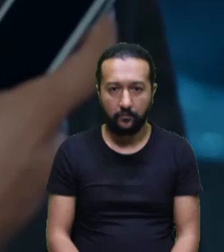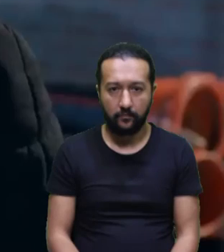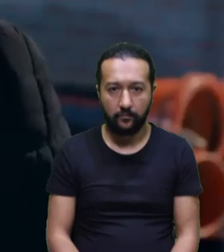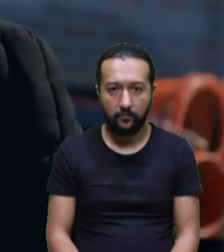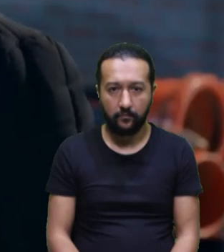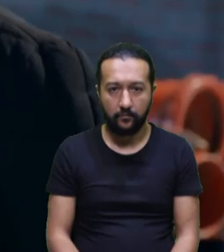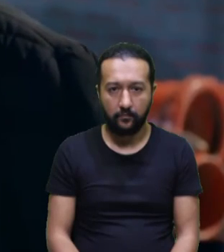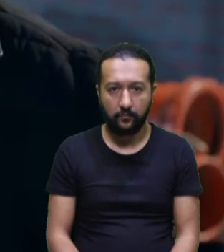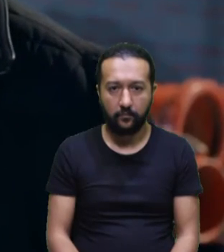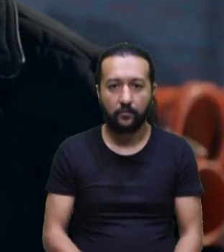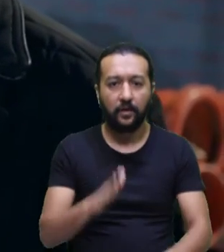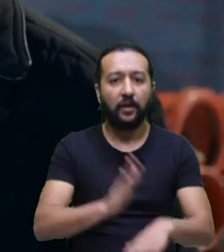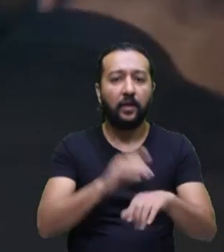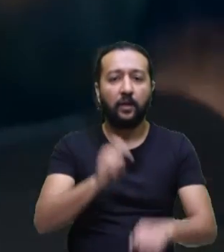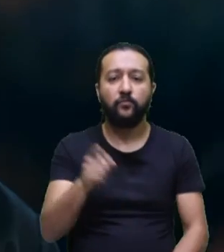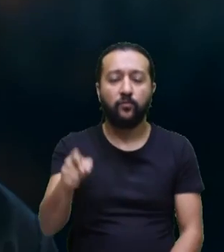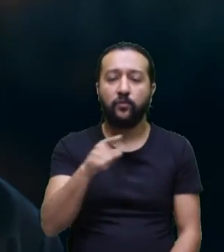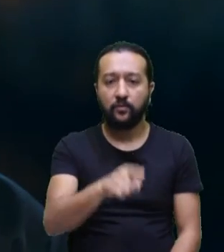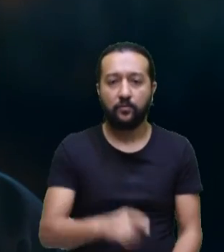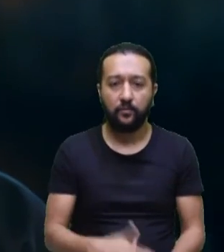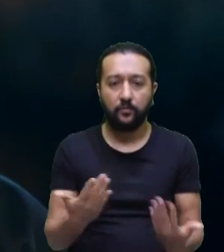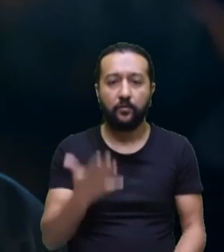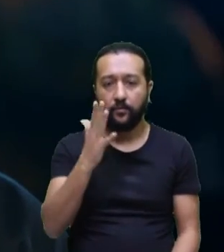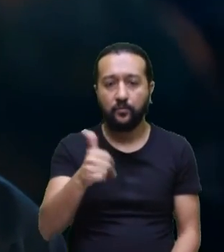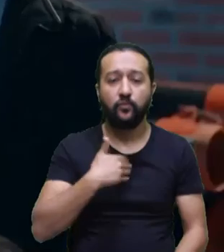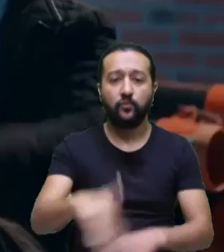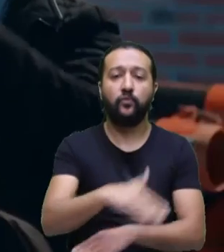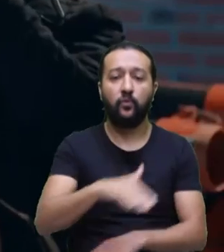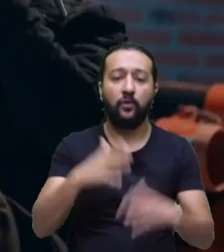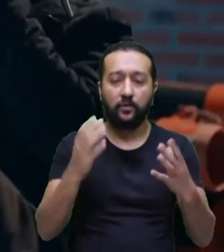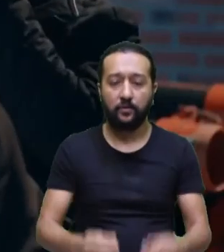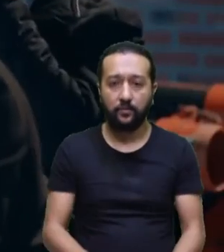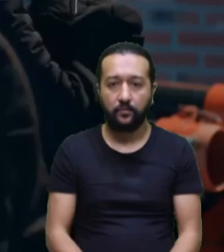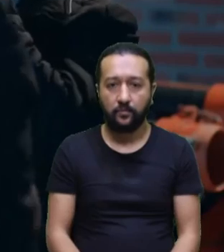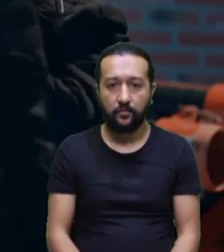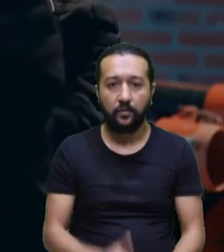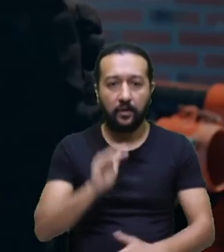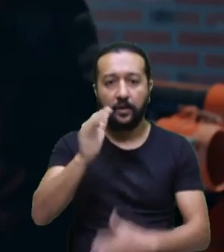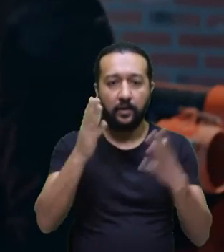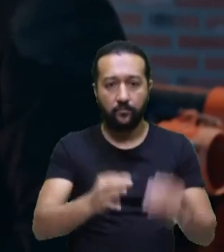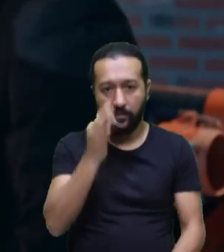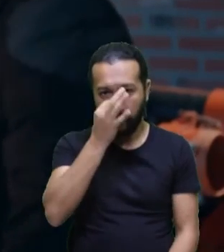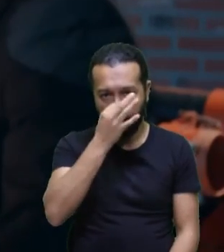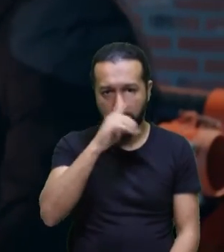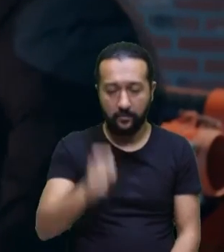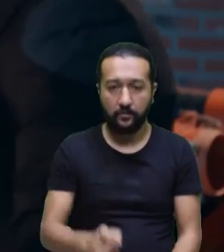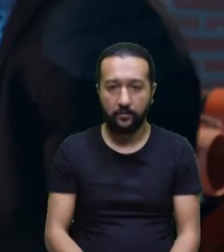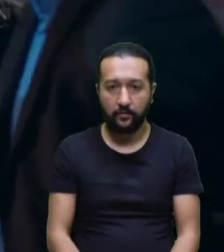çıkardı. Ne yapacaktın bunlarla? 5 gündür sokaklardayım. Hayatta kalmak kolay